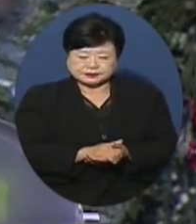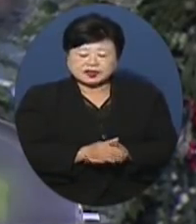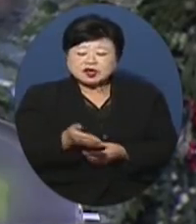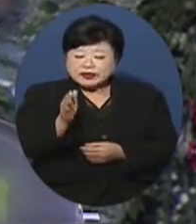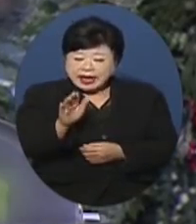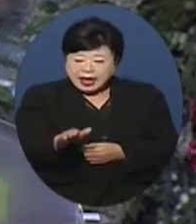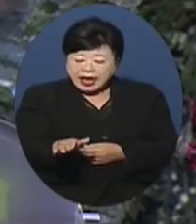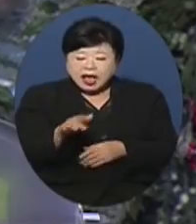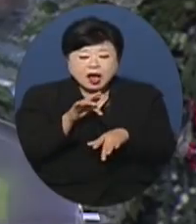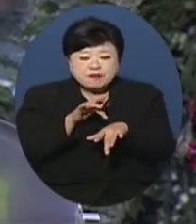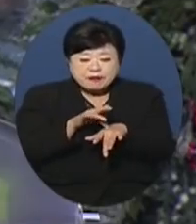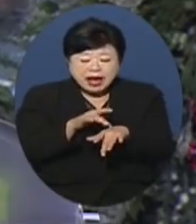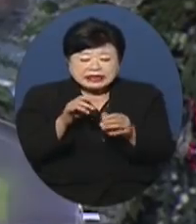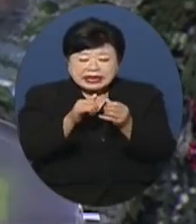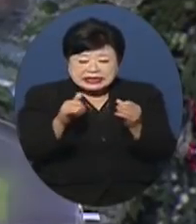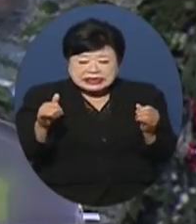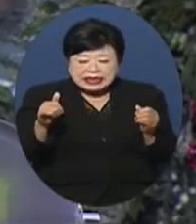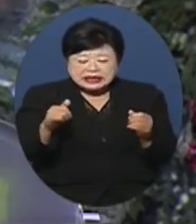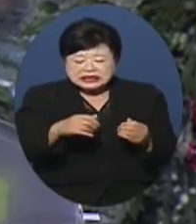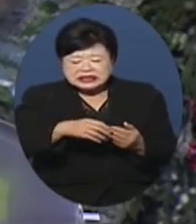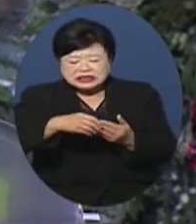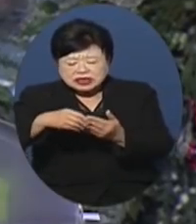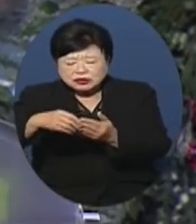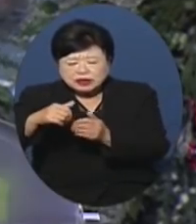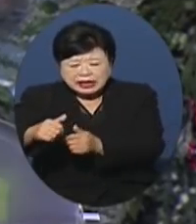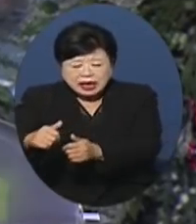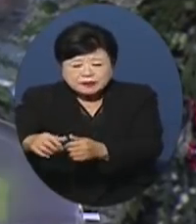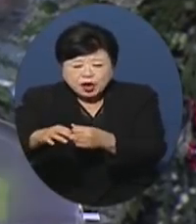그런데 마귀가 이끄는 대로 따라가면